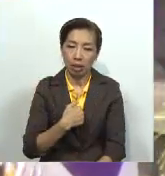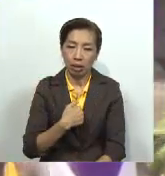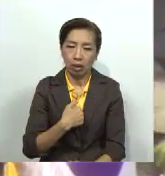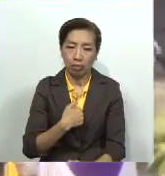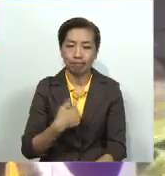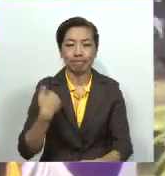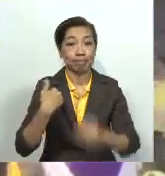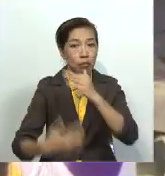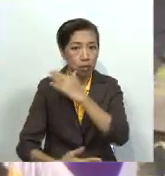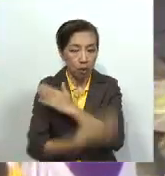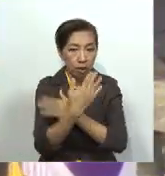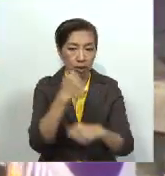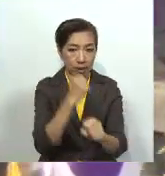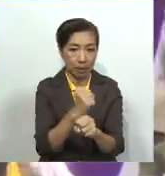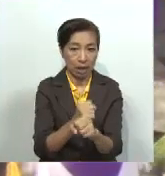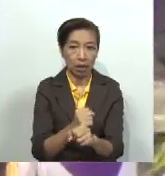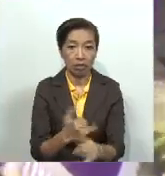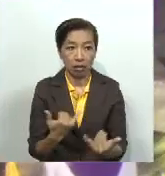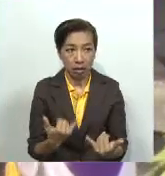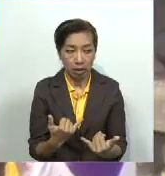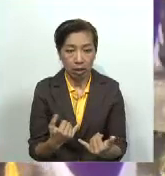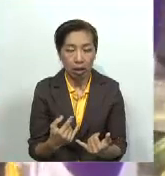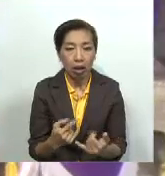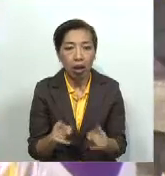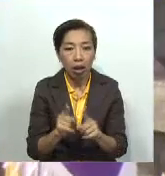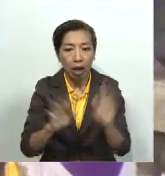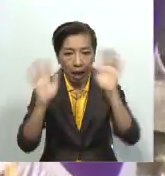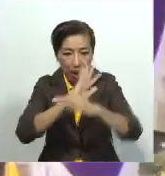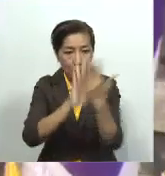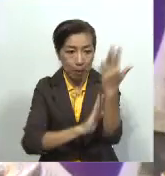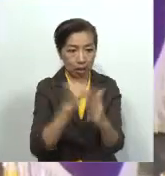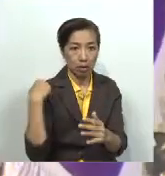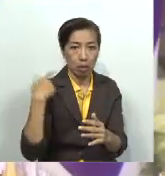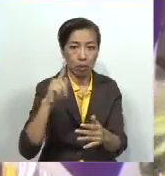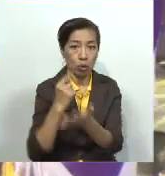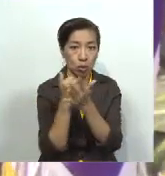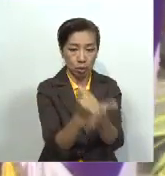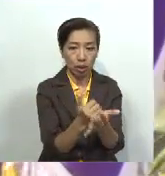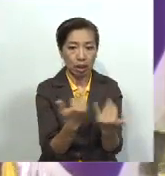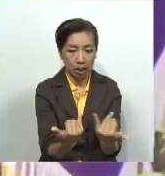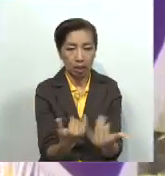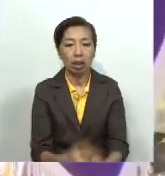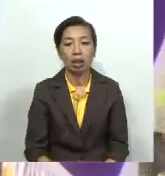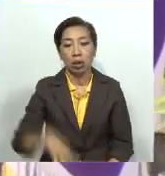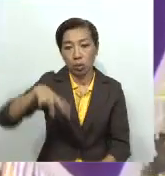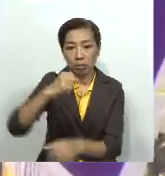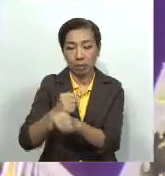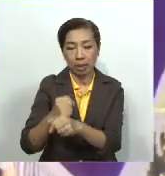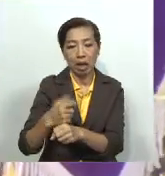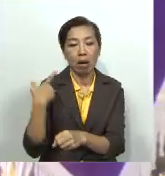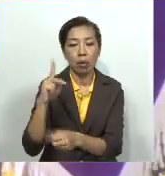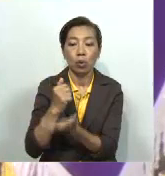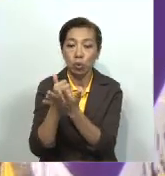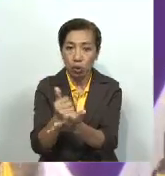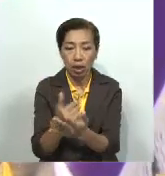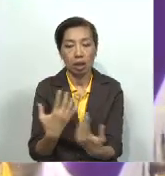ได้มีโอกาสปฏิบัติงานเพื่อตอบแทนบุญคุณแผ่นดินหน่วยงาน